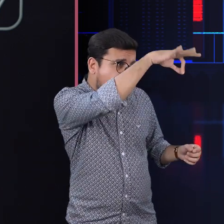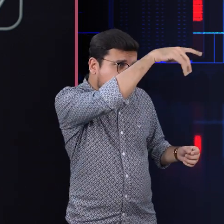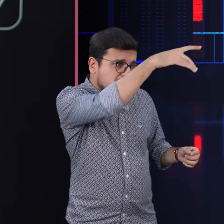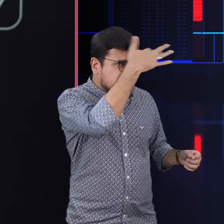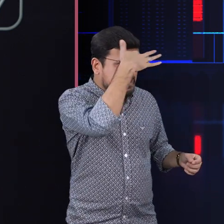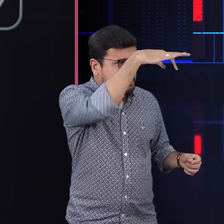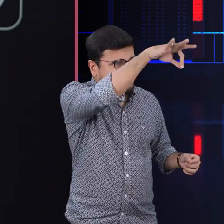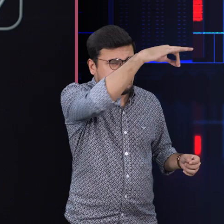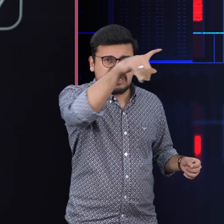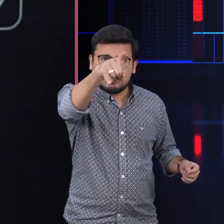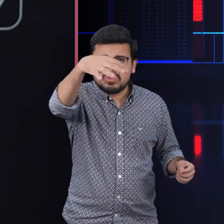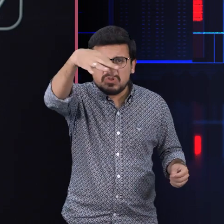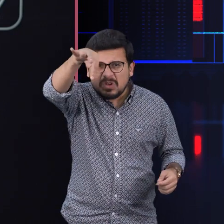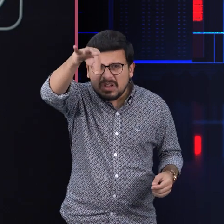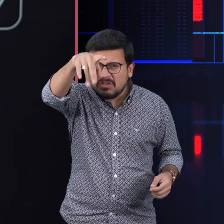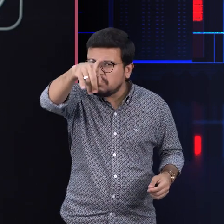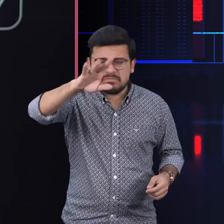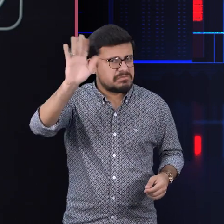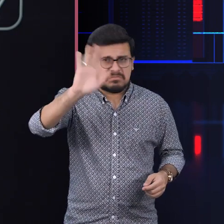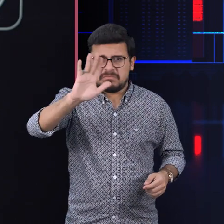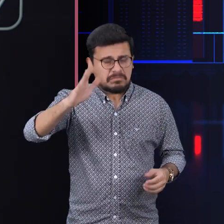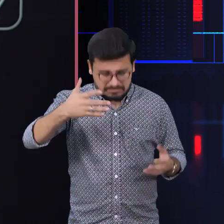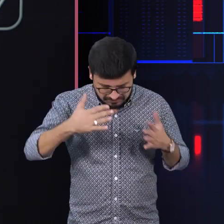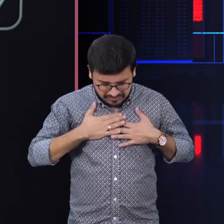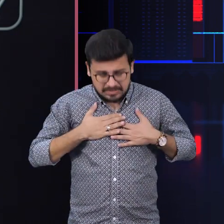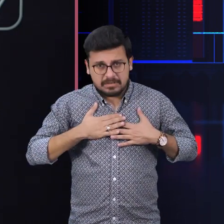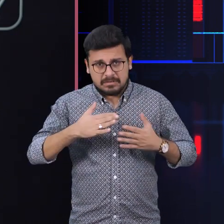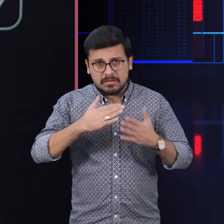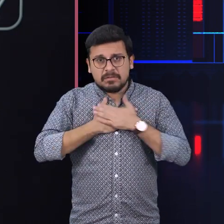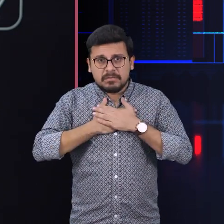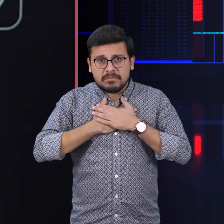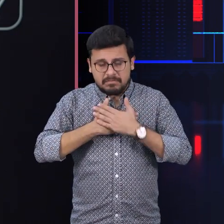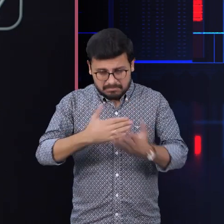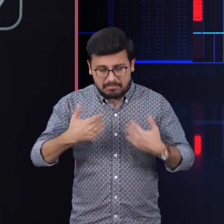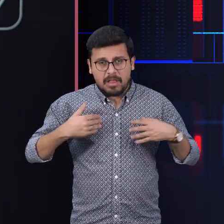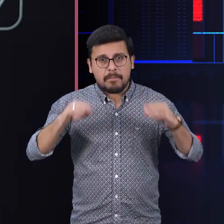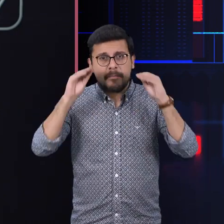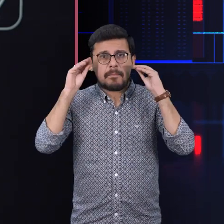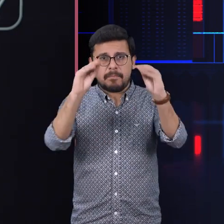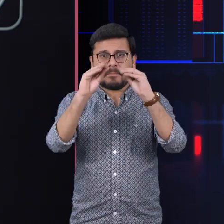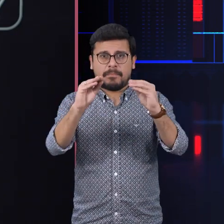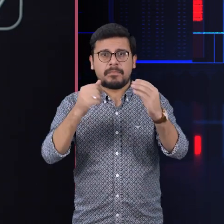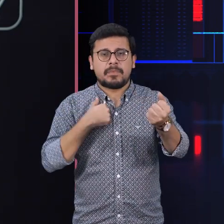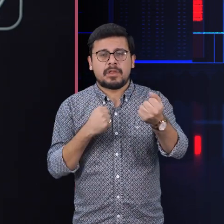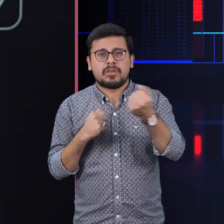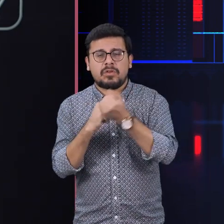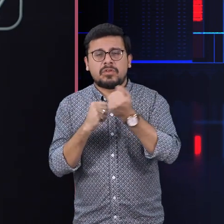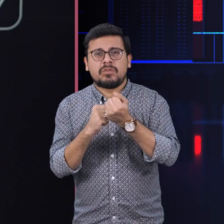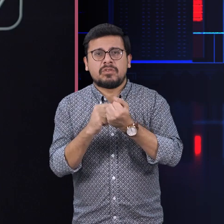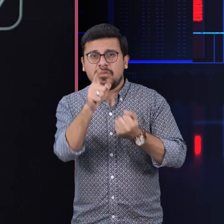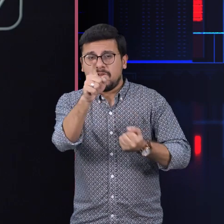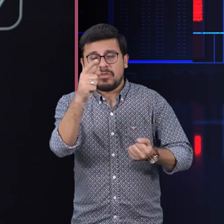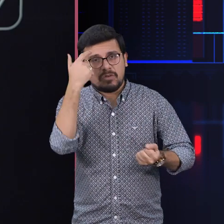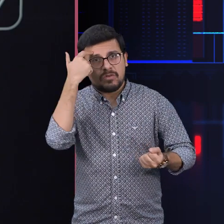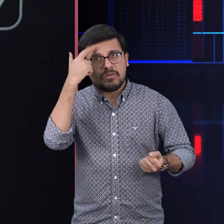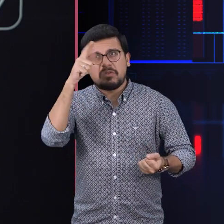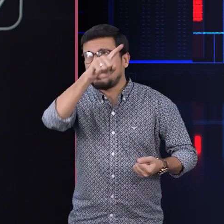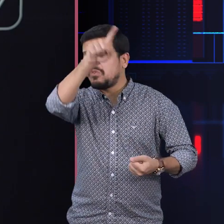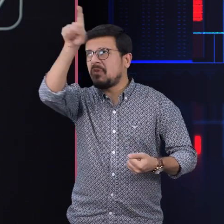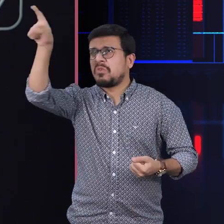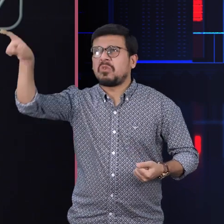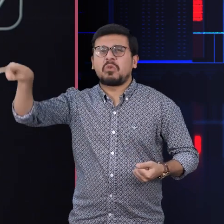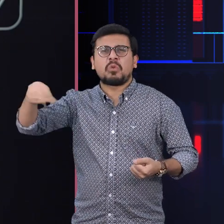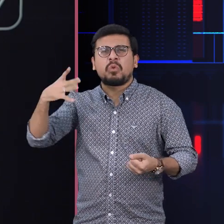اوتھینٹک, جس کو کہتے ہیں نا, ٹائم دے دیا, اوتھینٹک اس کی ہیلپ کر دی, وہ اصل کائنڈنیس ہے. اگر آپ